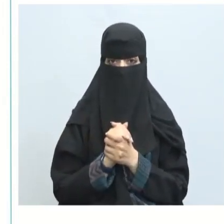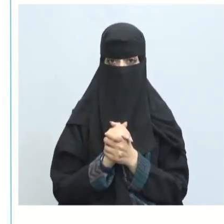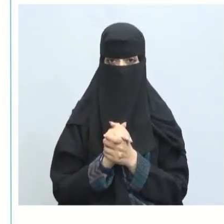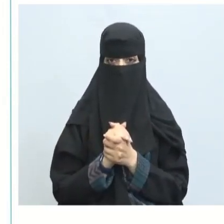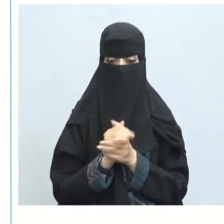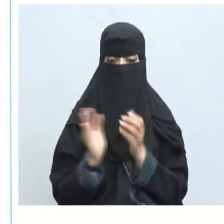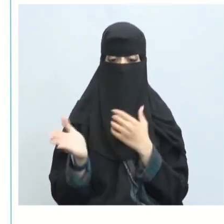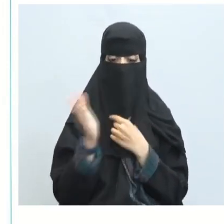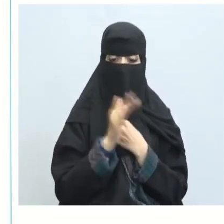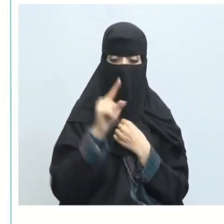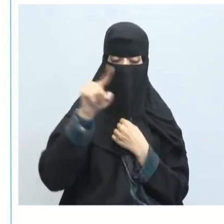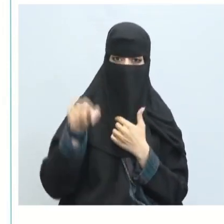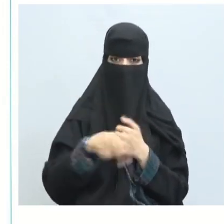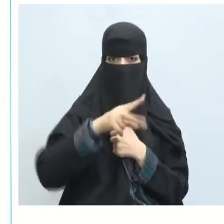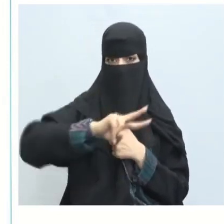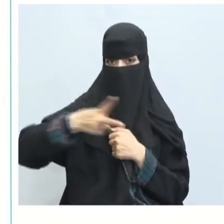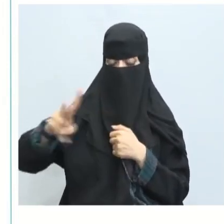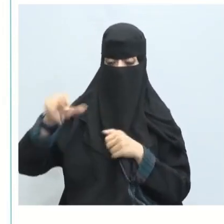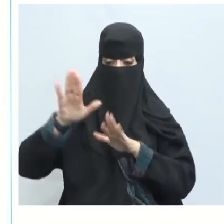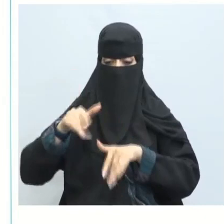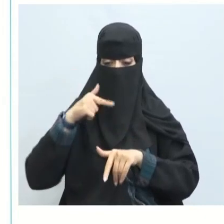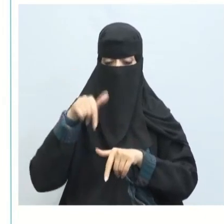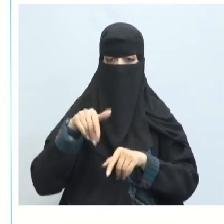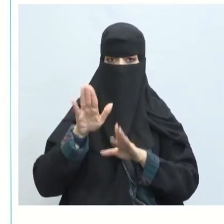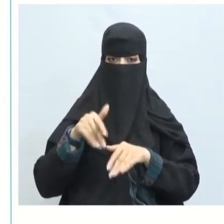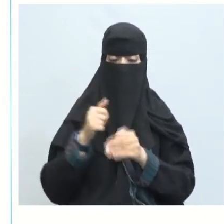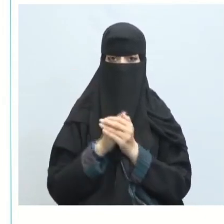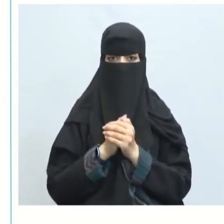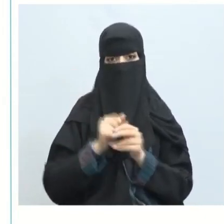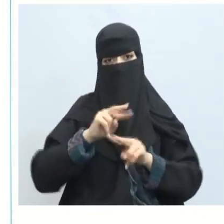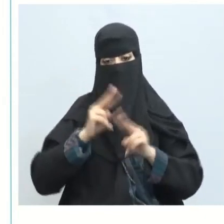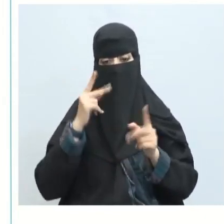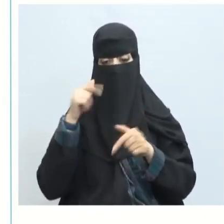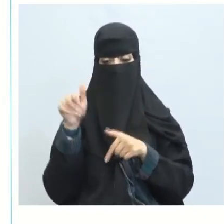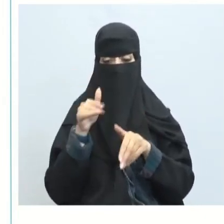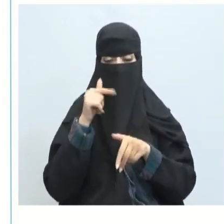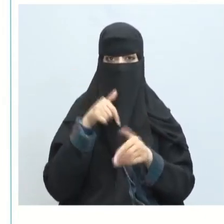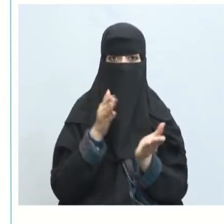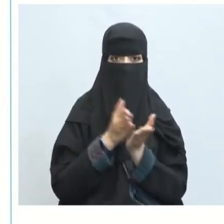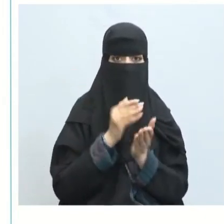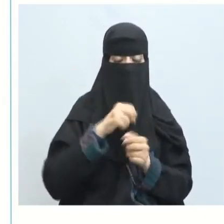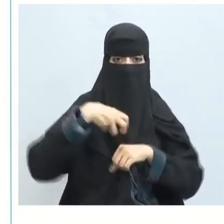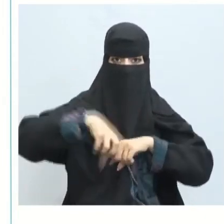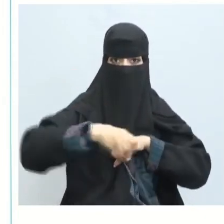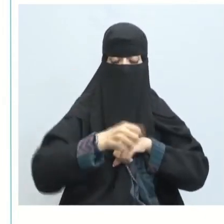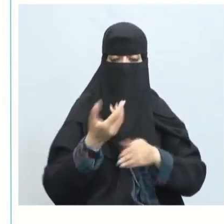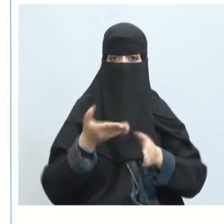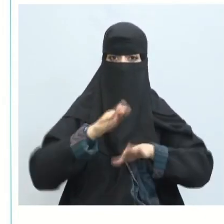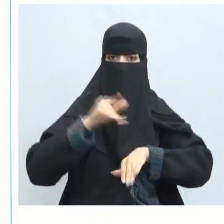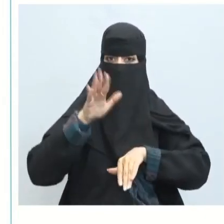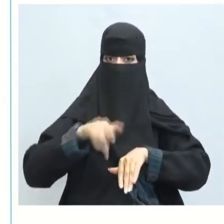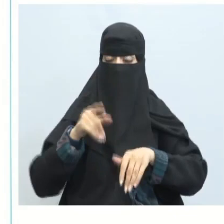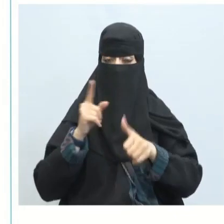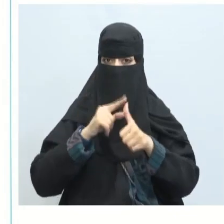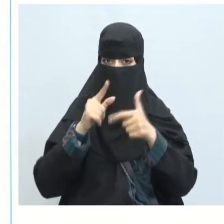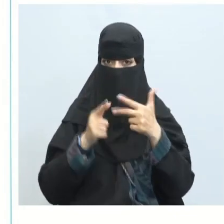غيره هذه هي الانواع كما ذكرنا من حيث انواع السكرتاريه ايضا قسمناه باكثر من تقسيم نحن تحدثنا